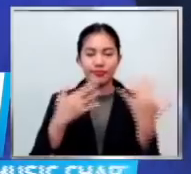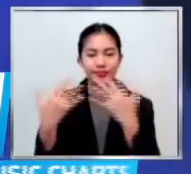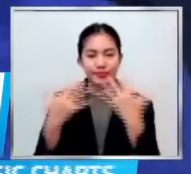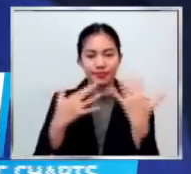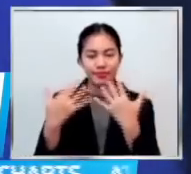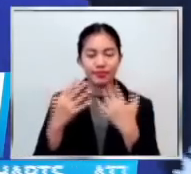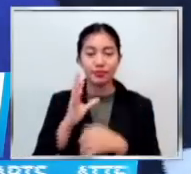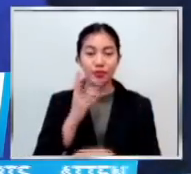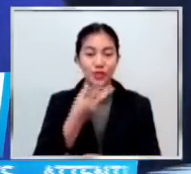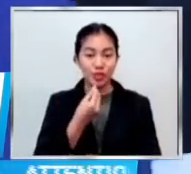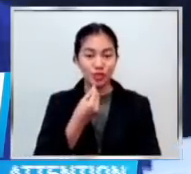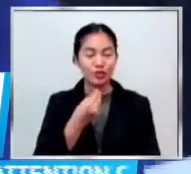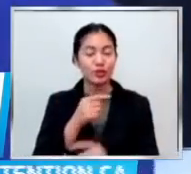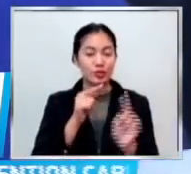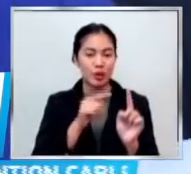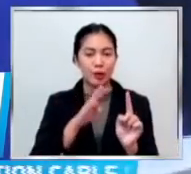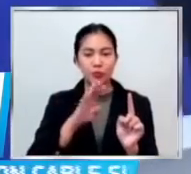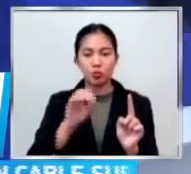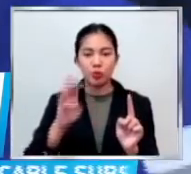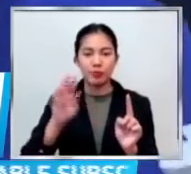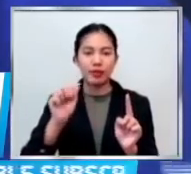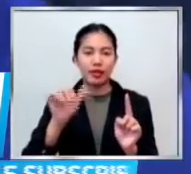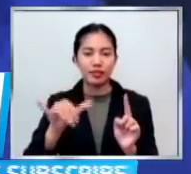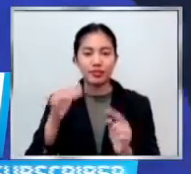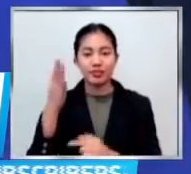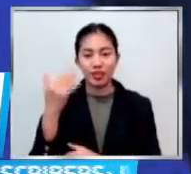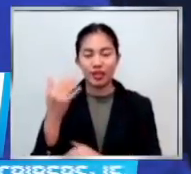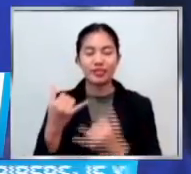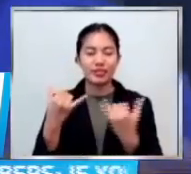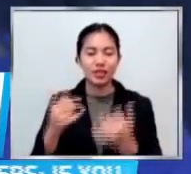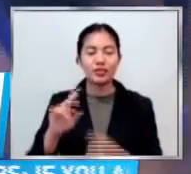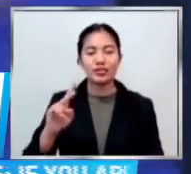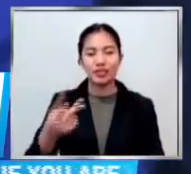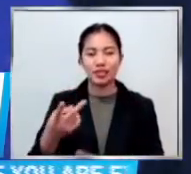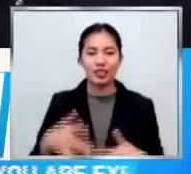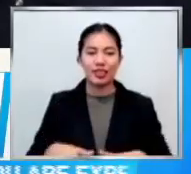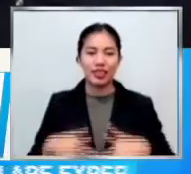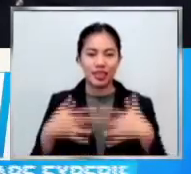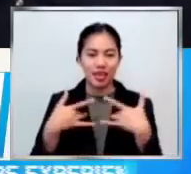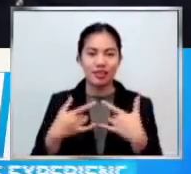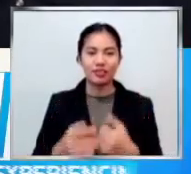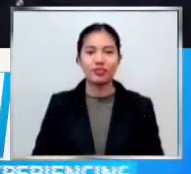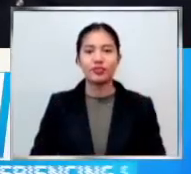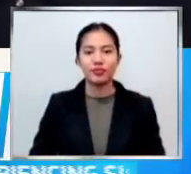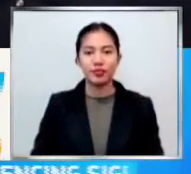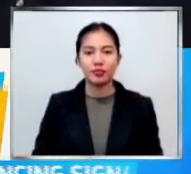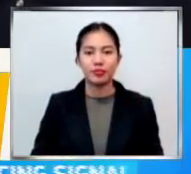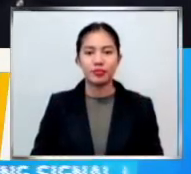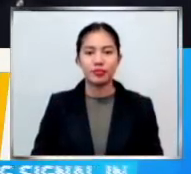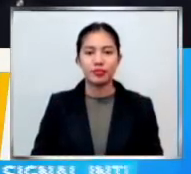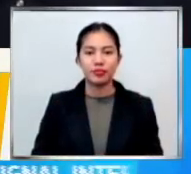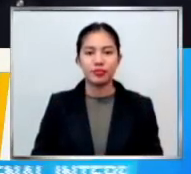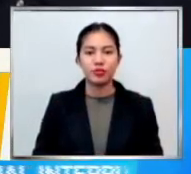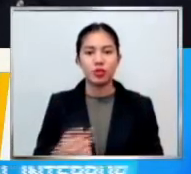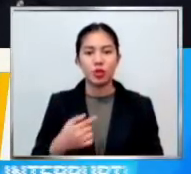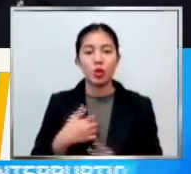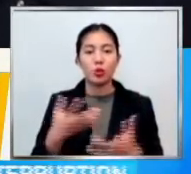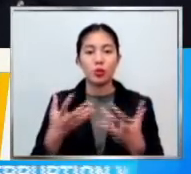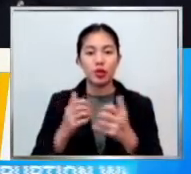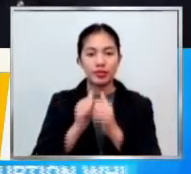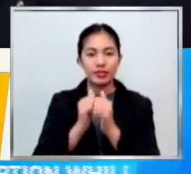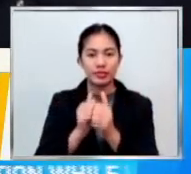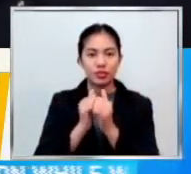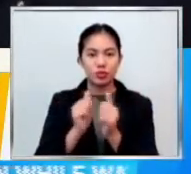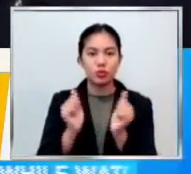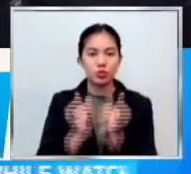Bubay dahil itinuturing na raw niyang second chance in life ang nangyari sa kanya. And make it a point na i-celebrate it with my loved ones.